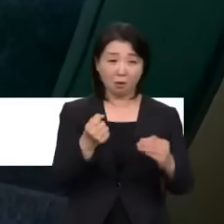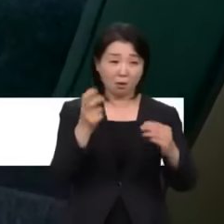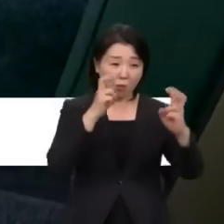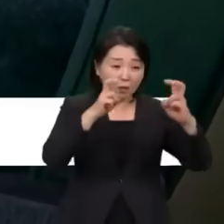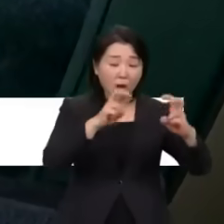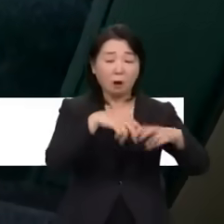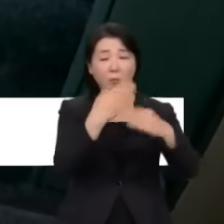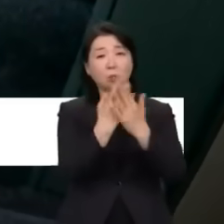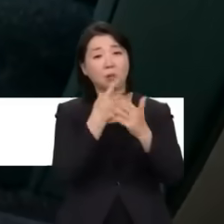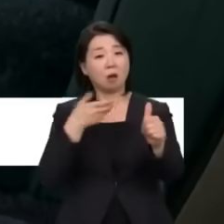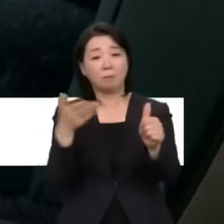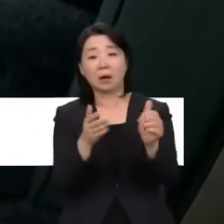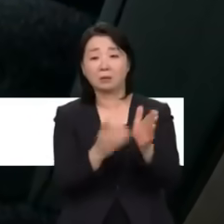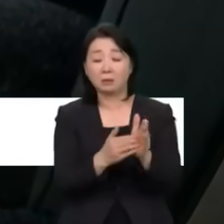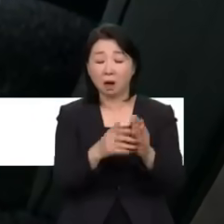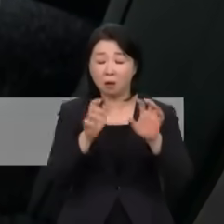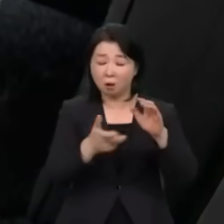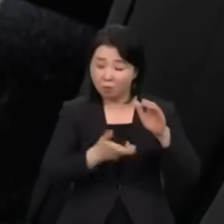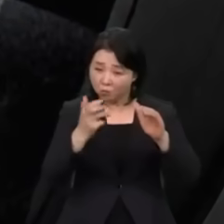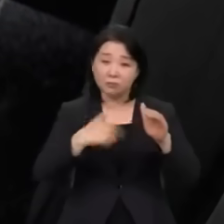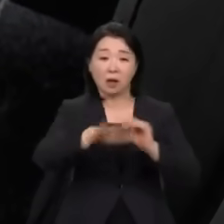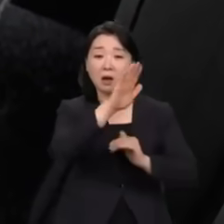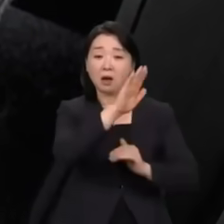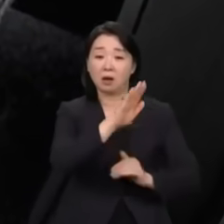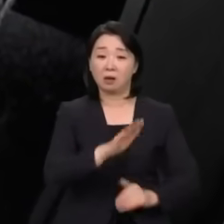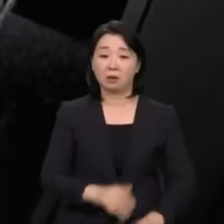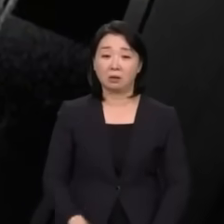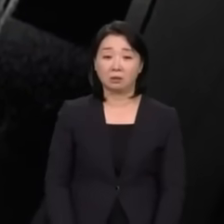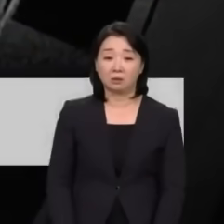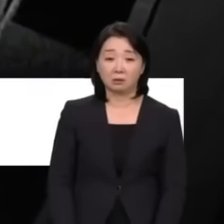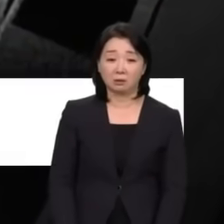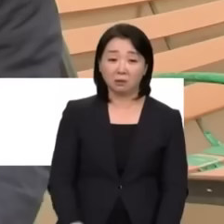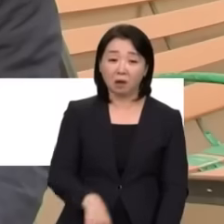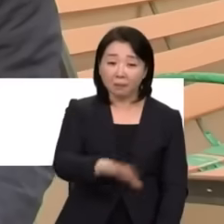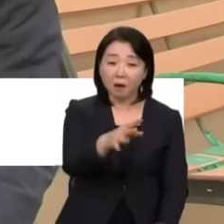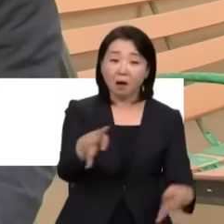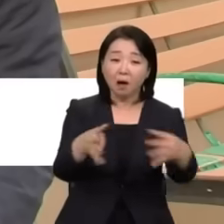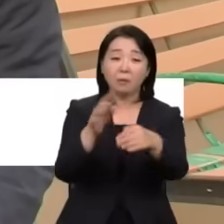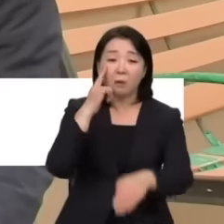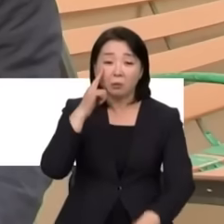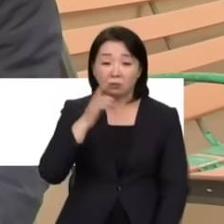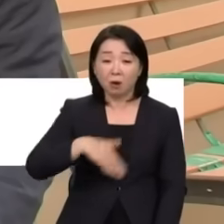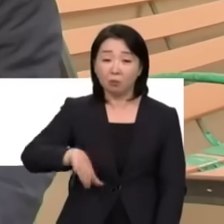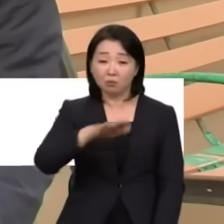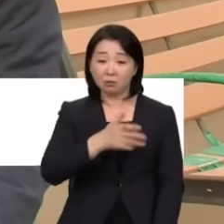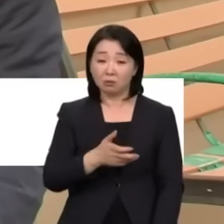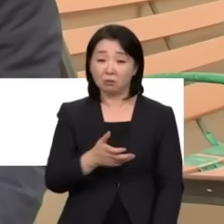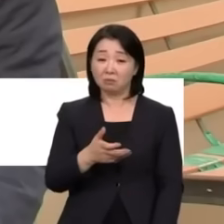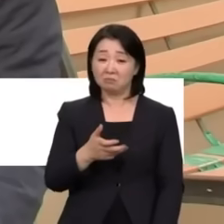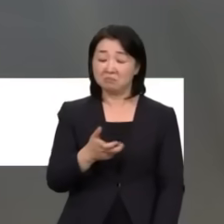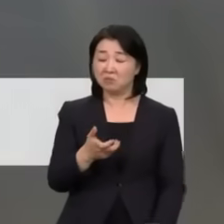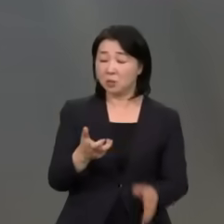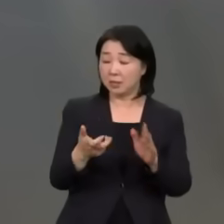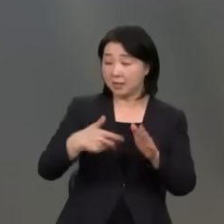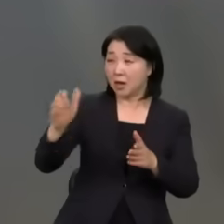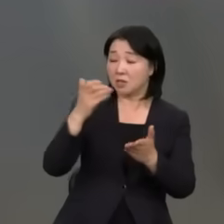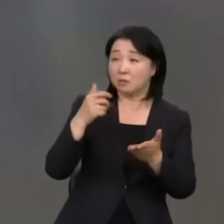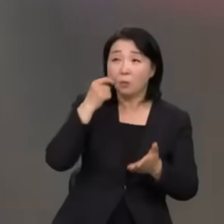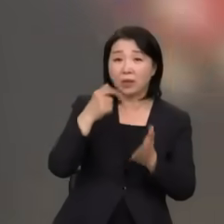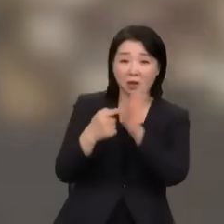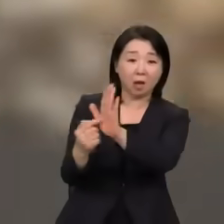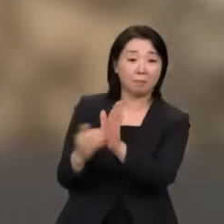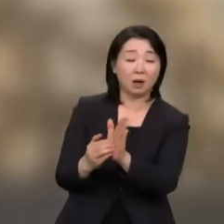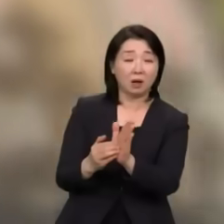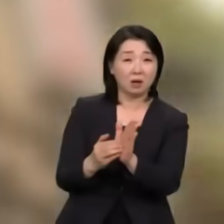협박했습니다 건물을 비우고 나가란 겁니다 나가든지 같이 의를 보든지 저희들이 못 나가게 여기서 했어요 결국